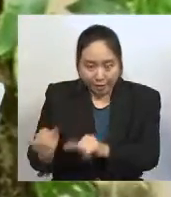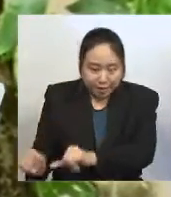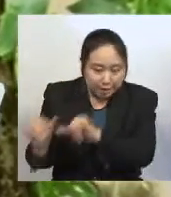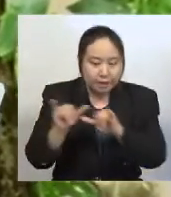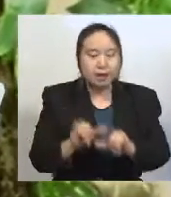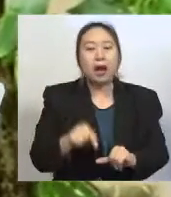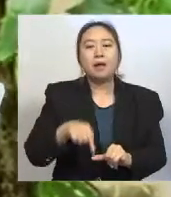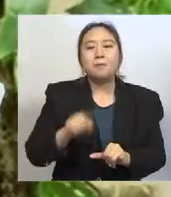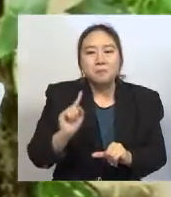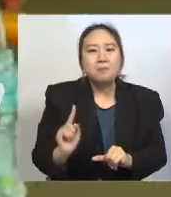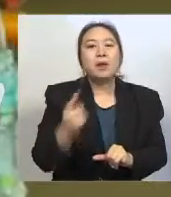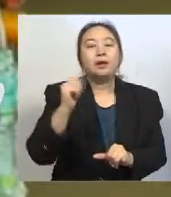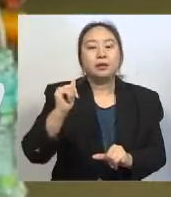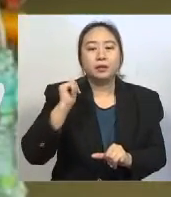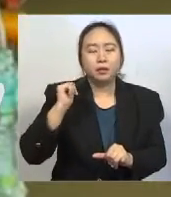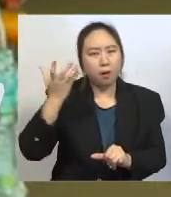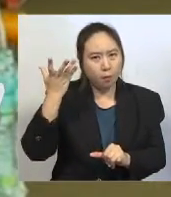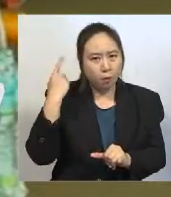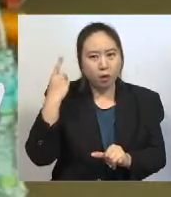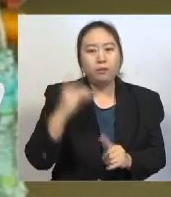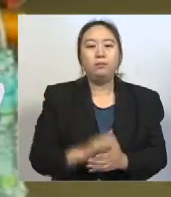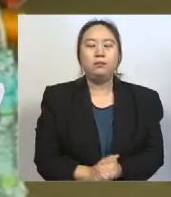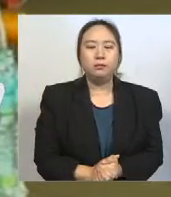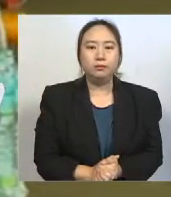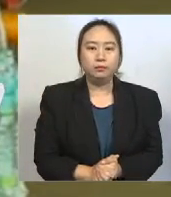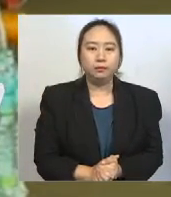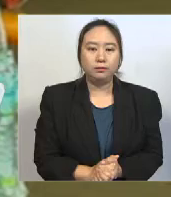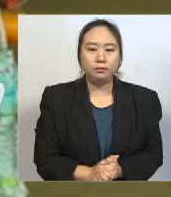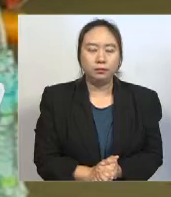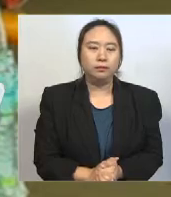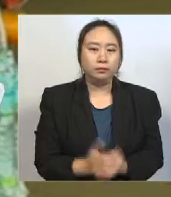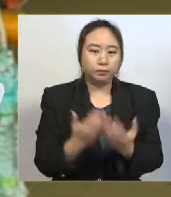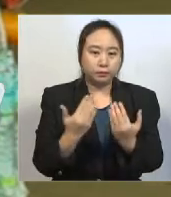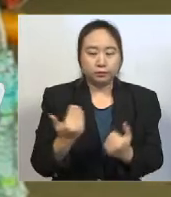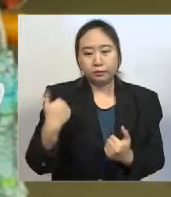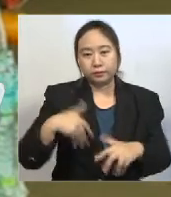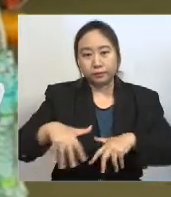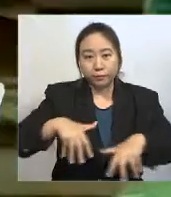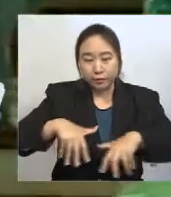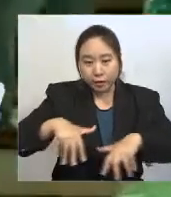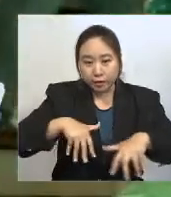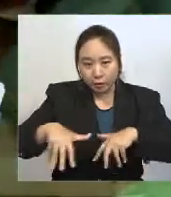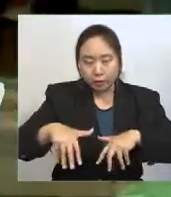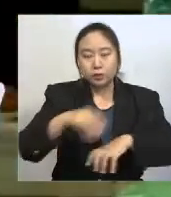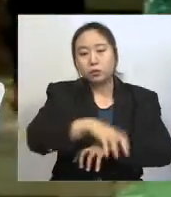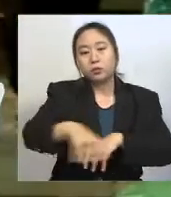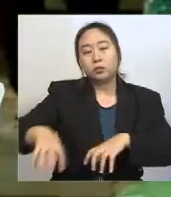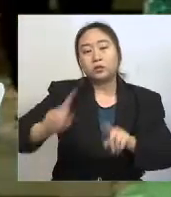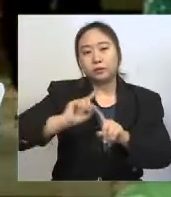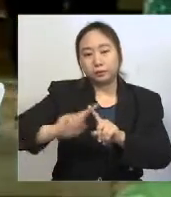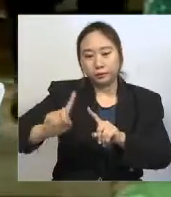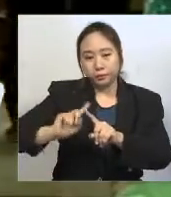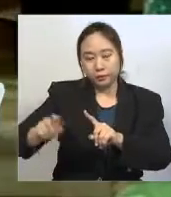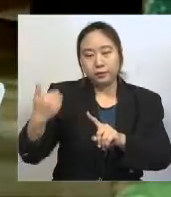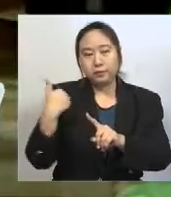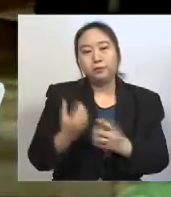ประจำการได้ใหม่นะครับเมื่อวานนี้เองนะครับโดยล่าสุดก็ยังมีประชาชนนะครับแล้วก็องค์กรหน่วยงานต่างๆเนี่ยนะครับน